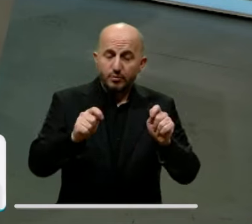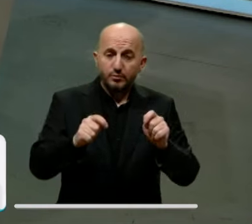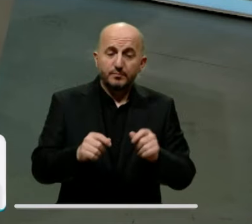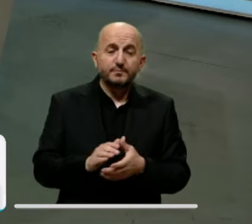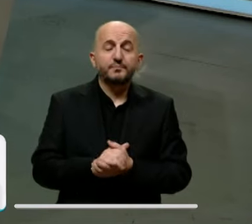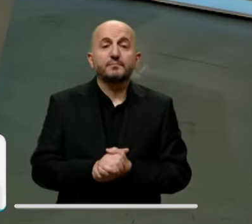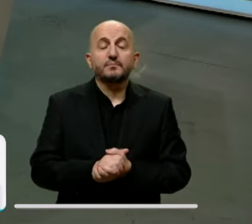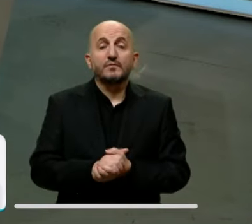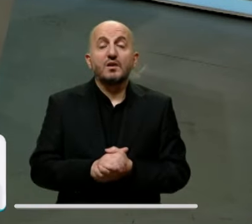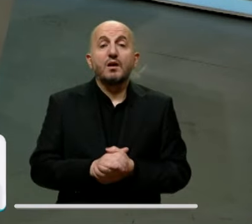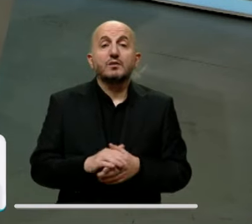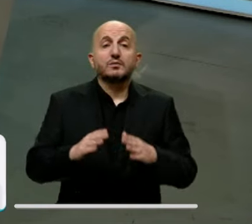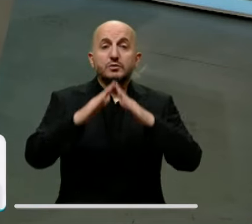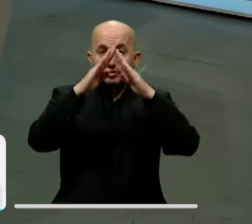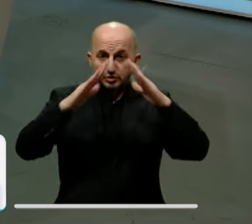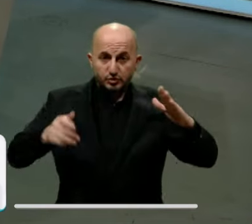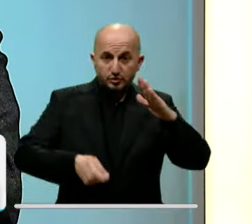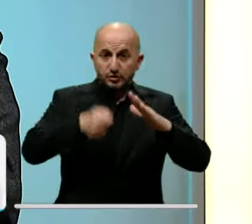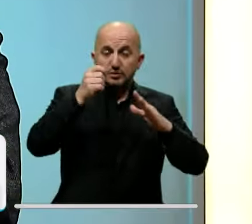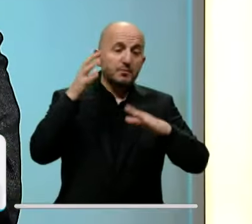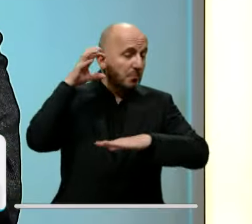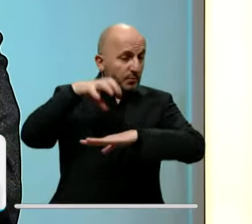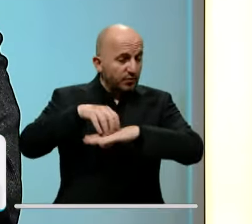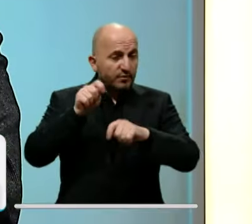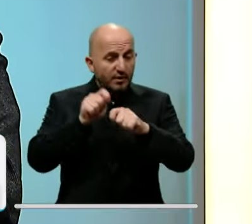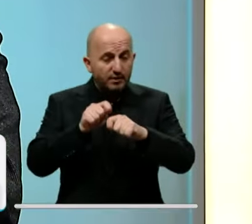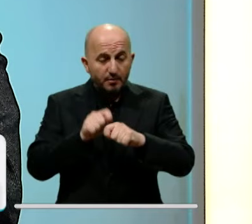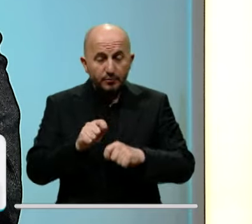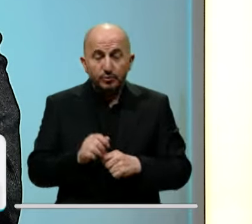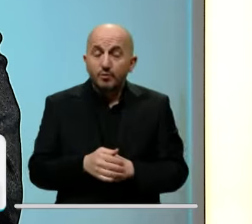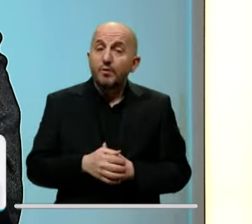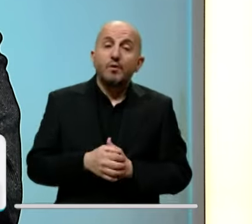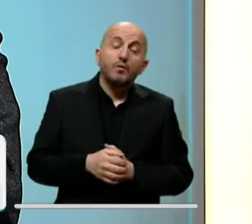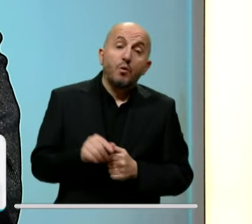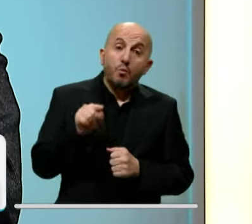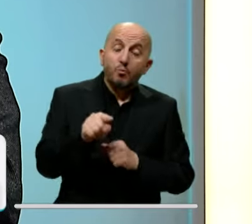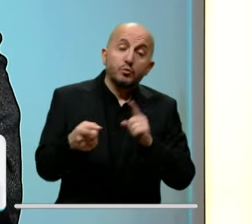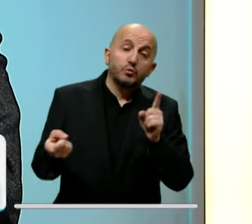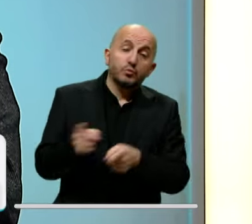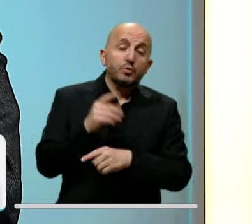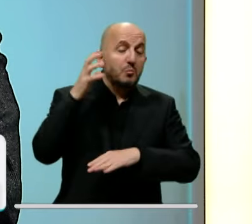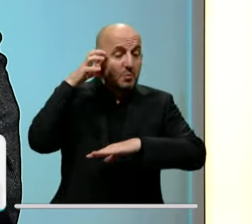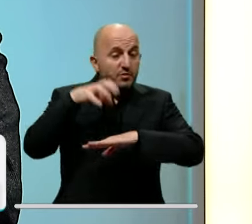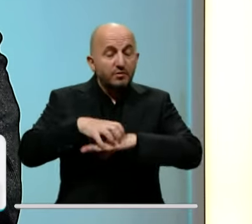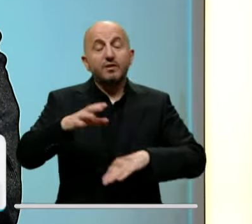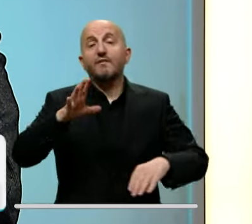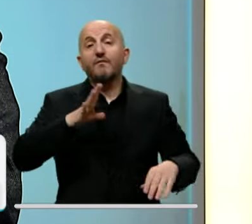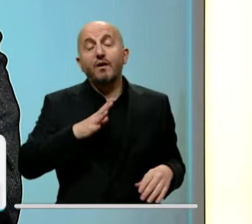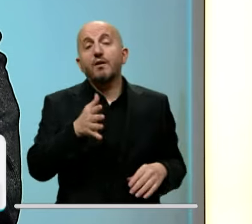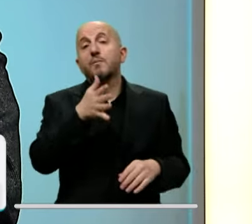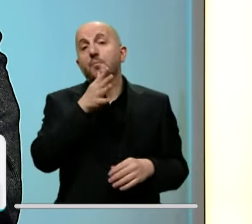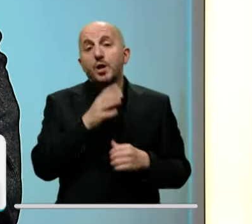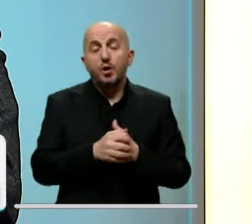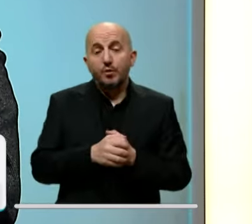yapılıyor çadır mescitler yapılıyor yani eee bu bu tür mescitlerin varlığını biliyorum